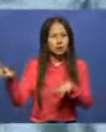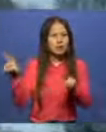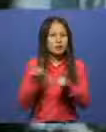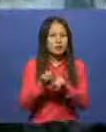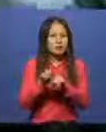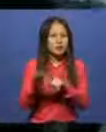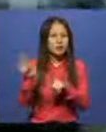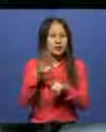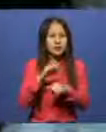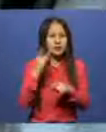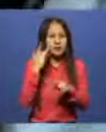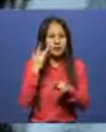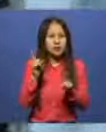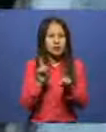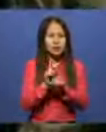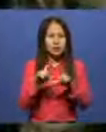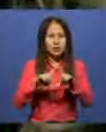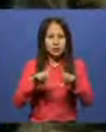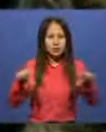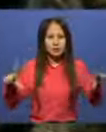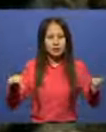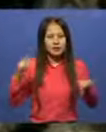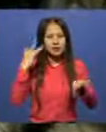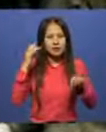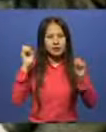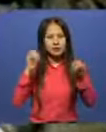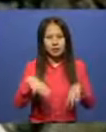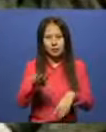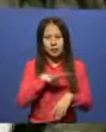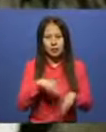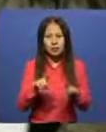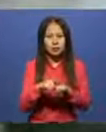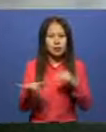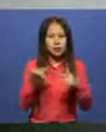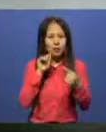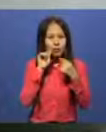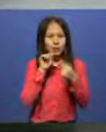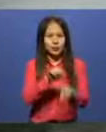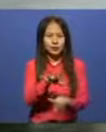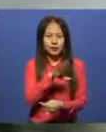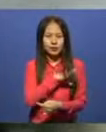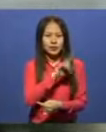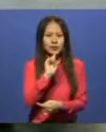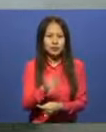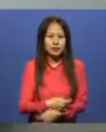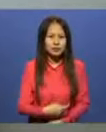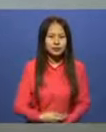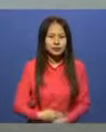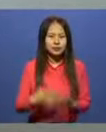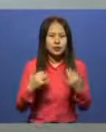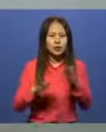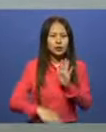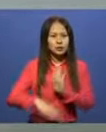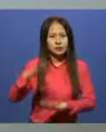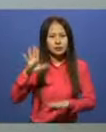кеңес әскерлері берліңдер деген үн парақшалары жаңбырша жауатын. Олардың бұл әрекетіне біз керісінше кектене түстік, дейді ардагер. Бала